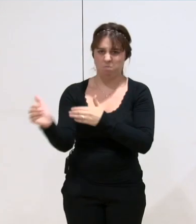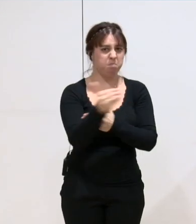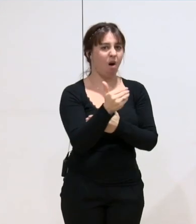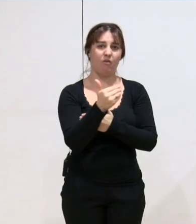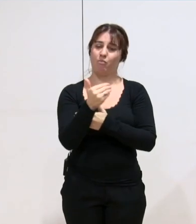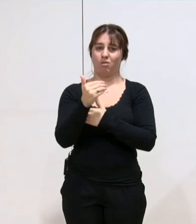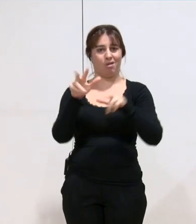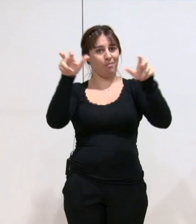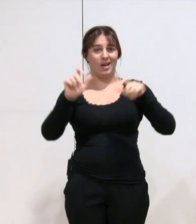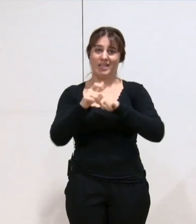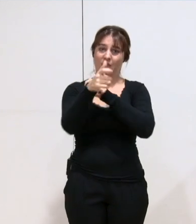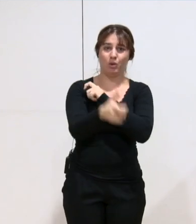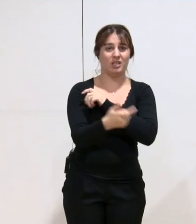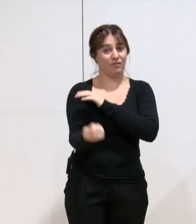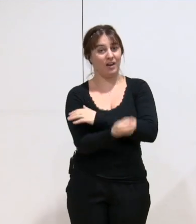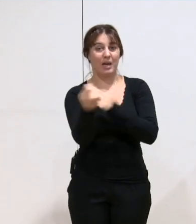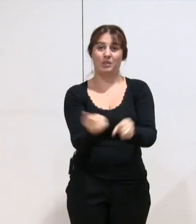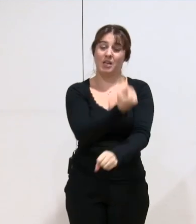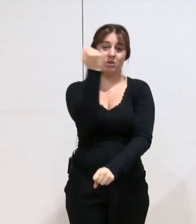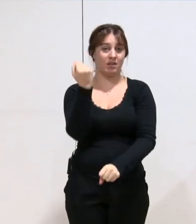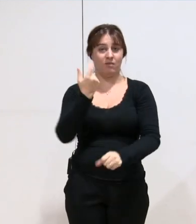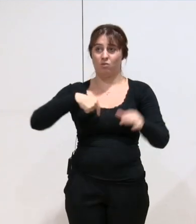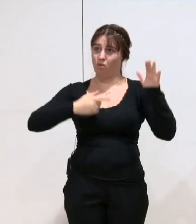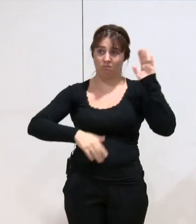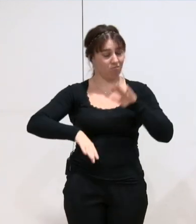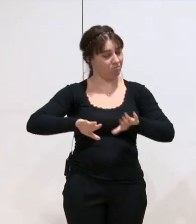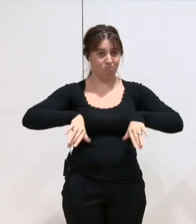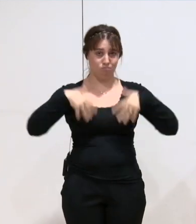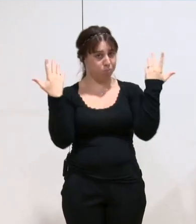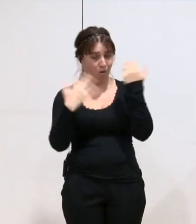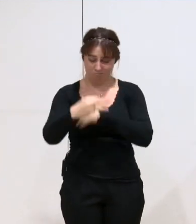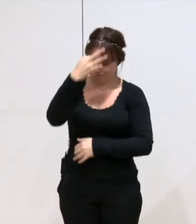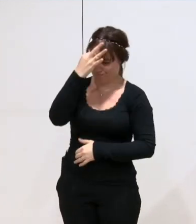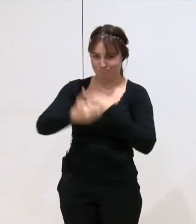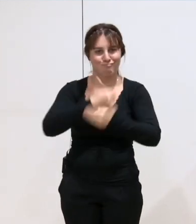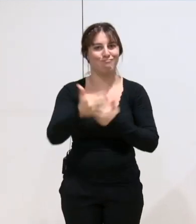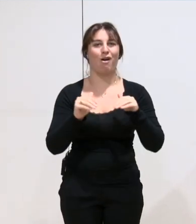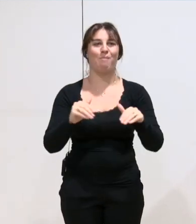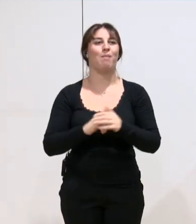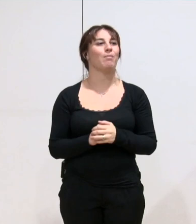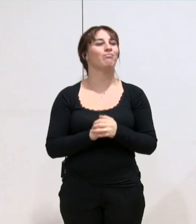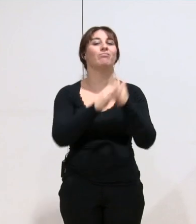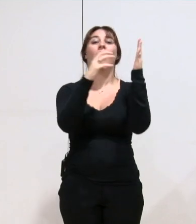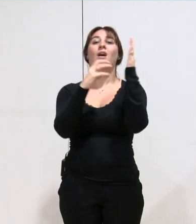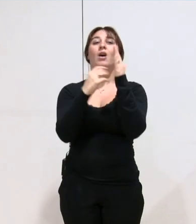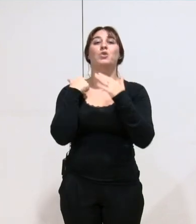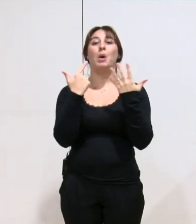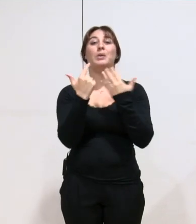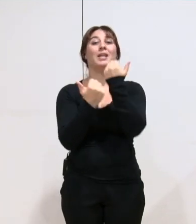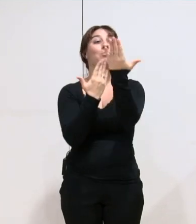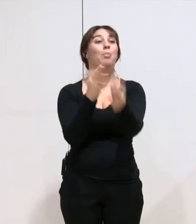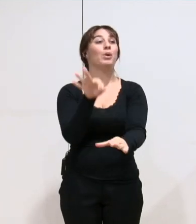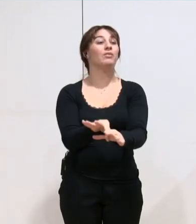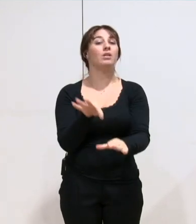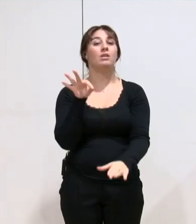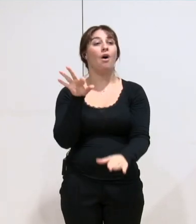réussite éducative malgré tout. Allez, je mets cette délibération numéro 7 aux voix. Qui ne